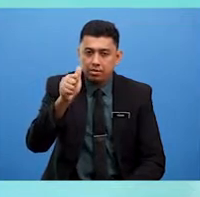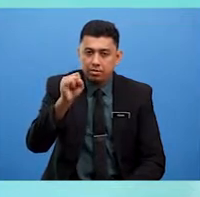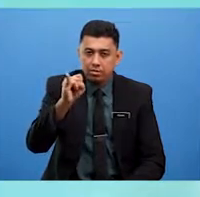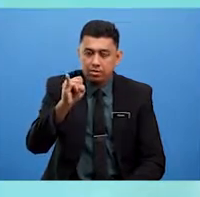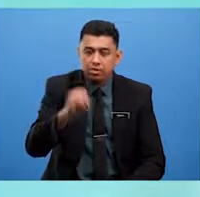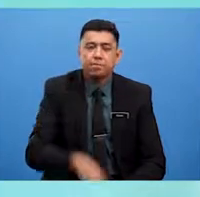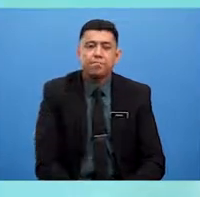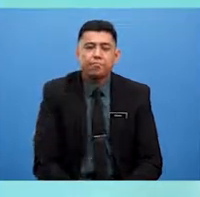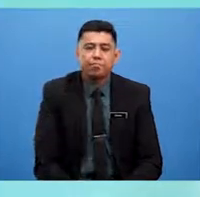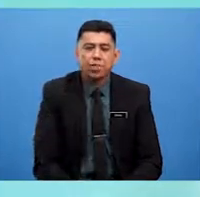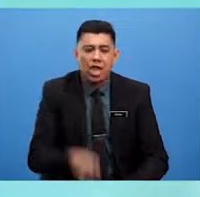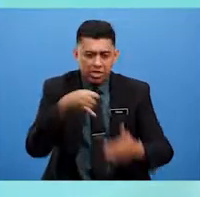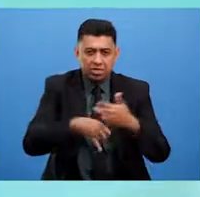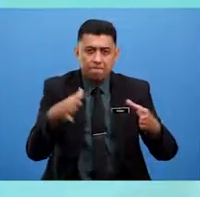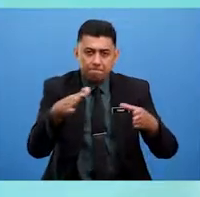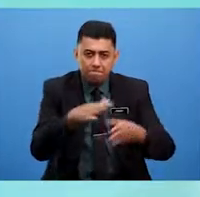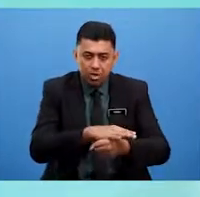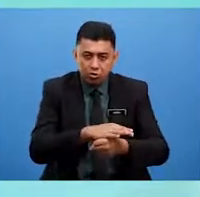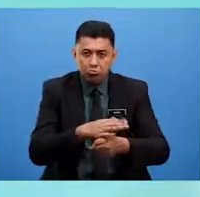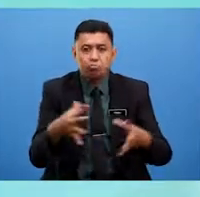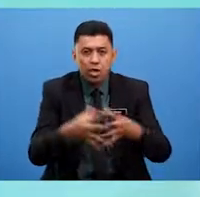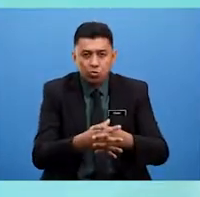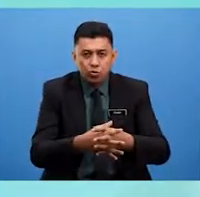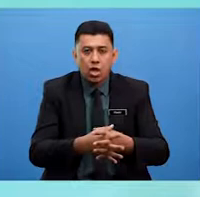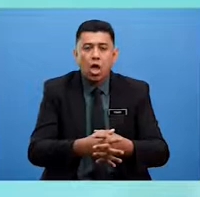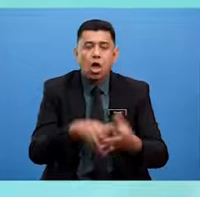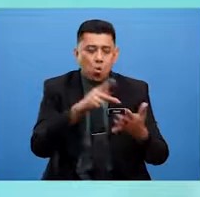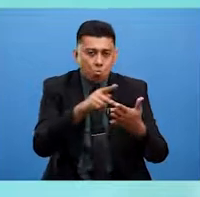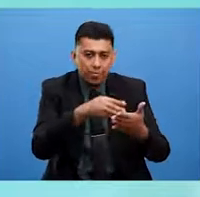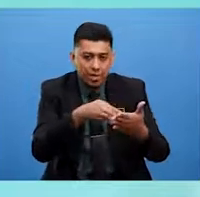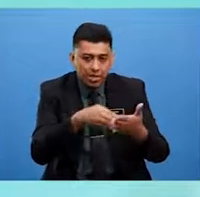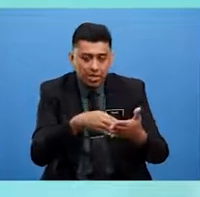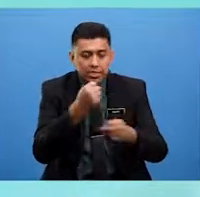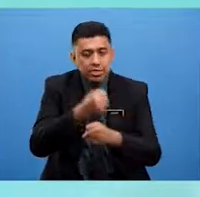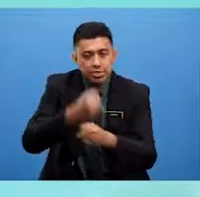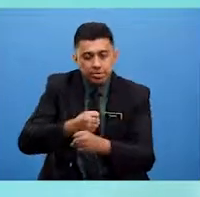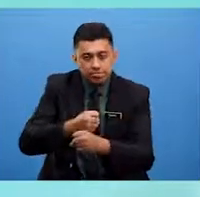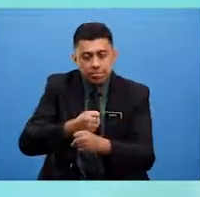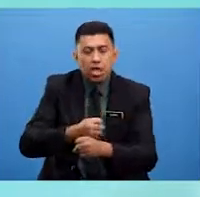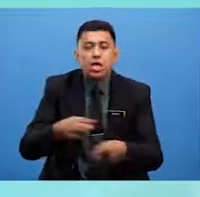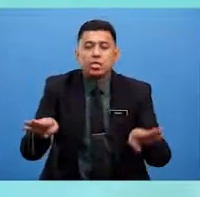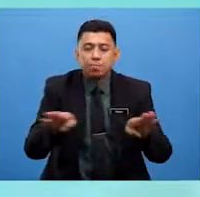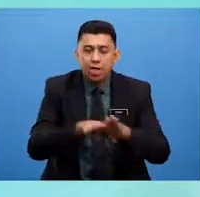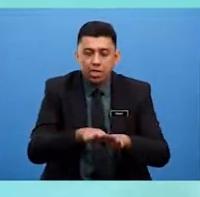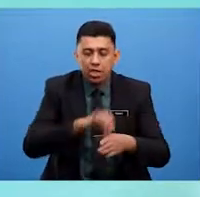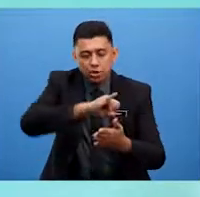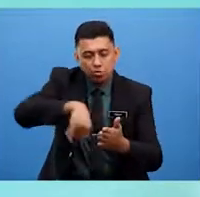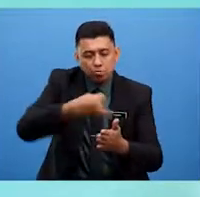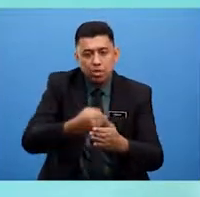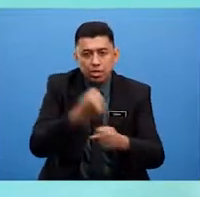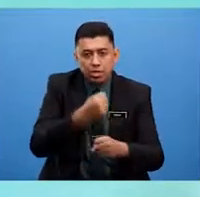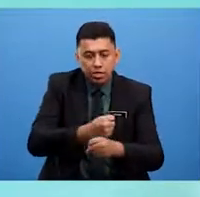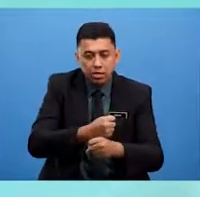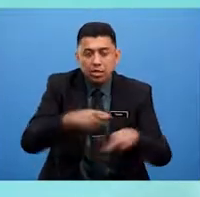kepada keseluruhan kuantiti aktiviti yang dilakukan semasa latihan atau sebagai jumlah kerja